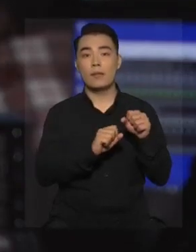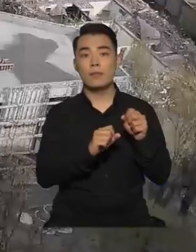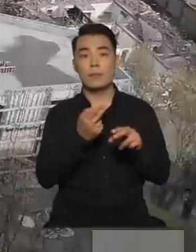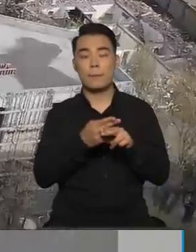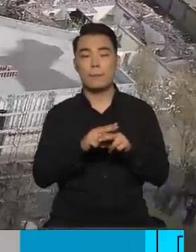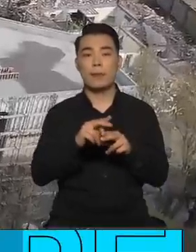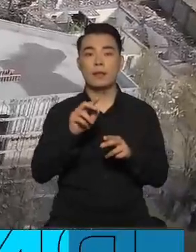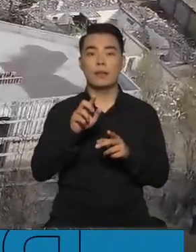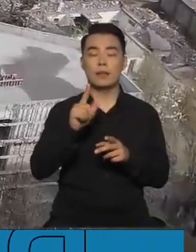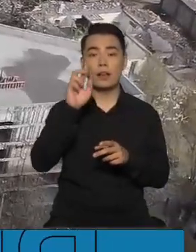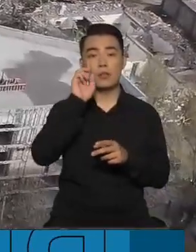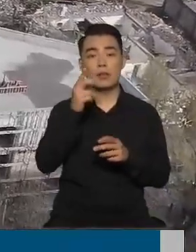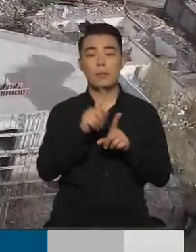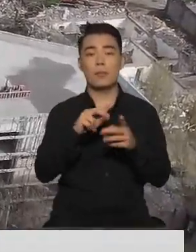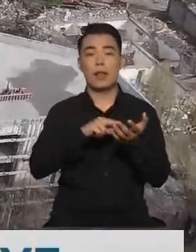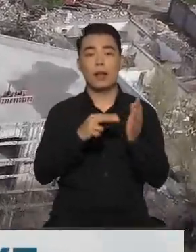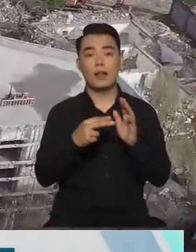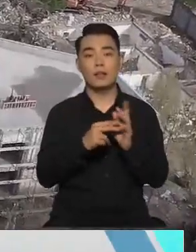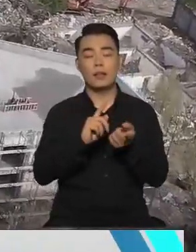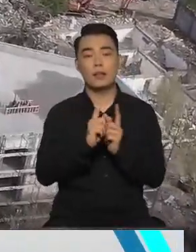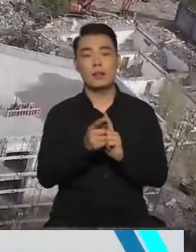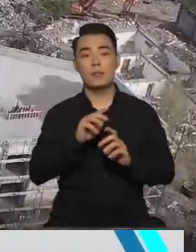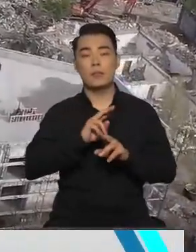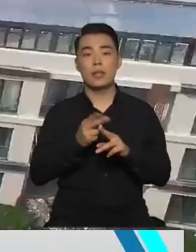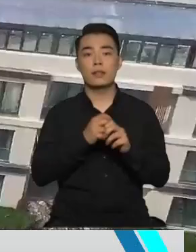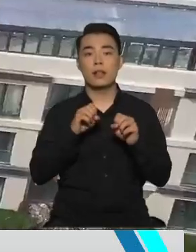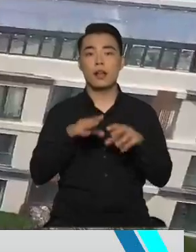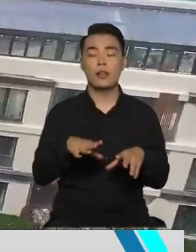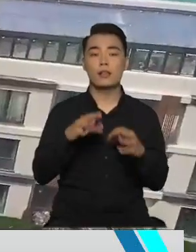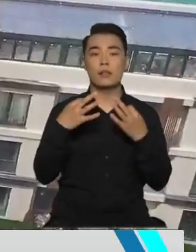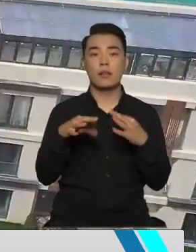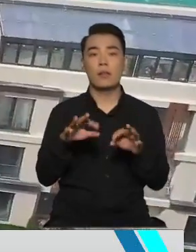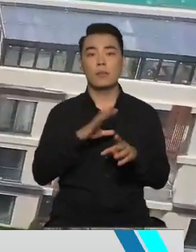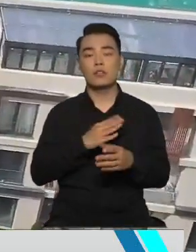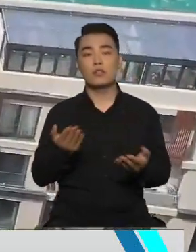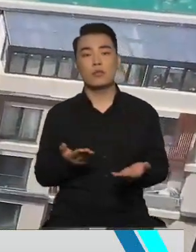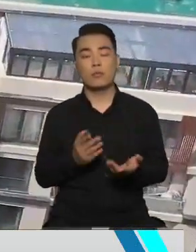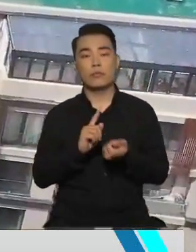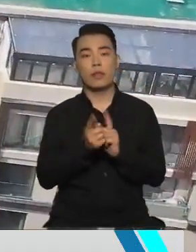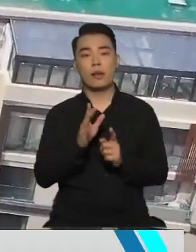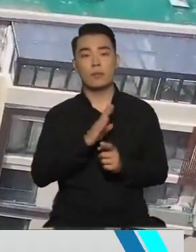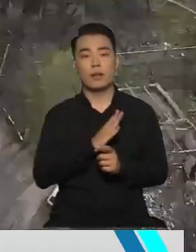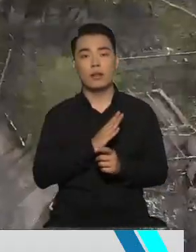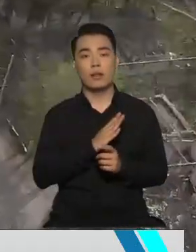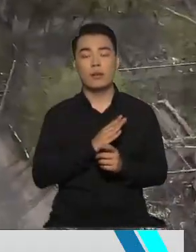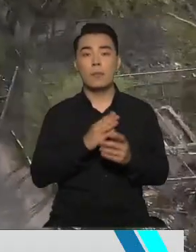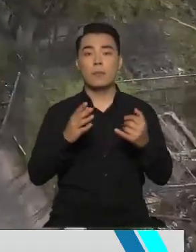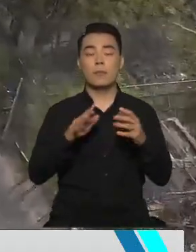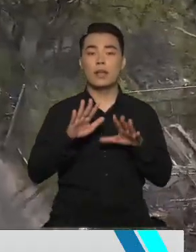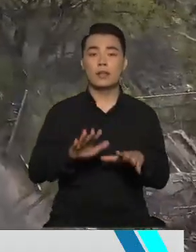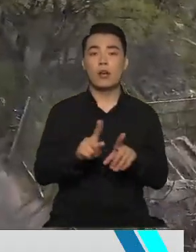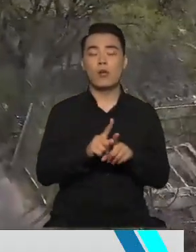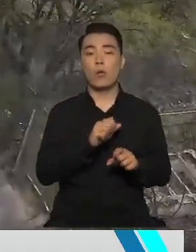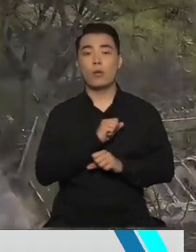на генплане рекреационная зона без согласования переводилась в жилую. То есть места отдыха